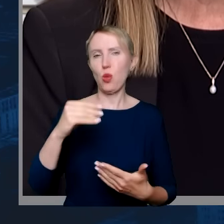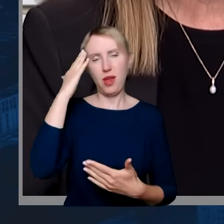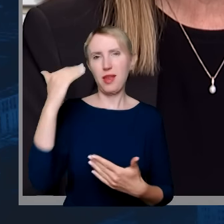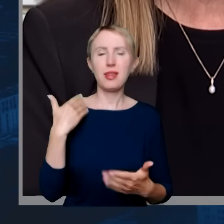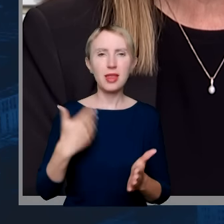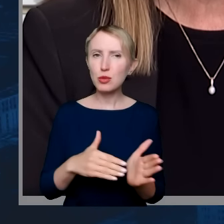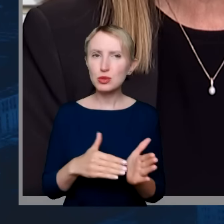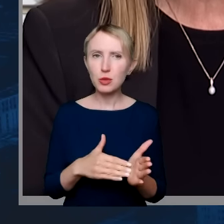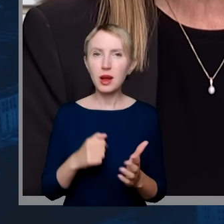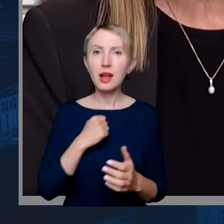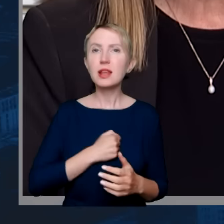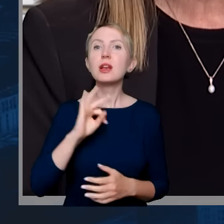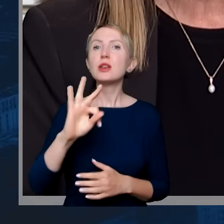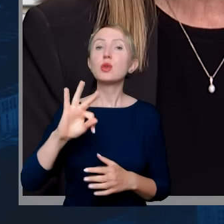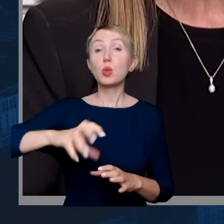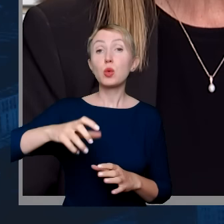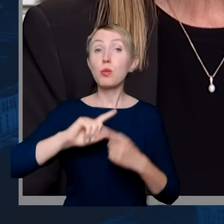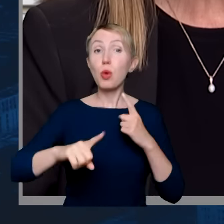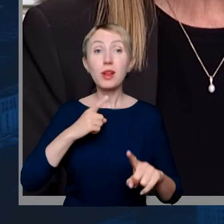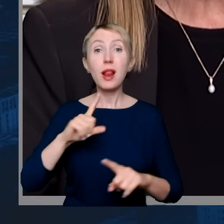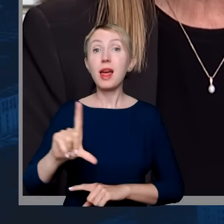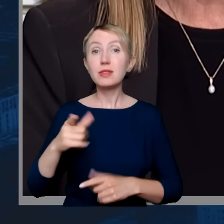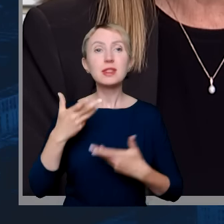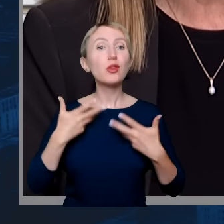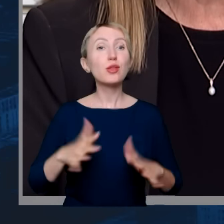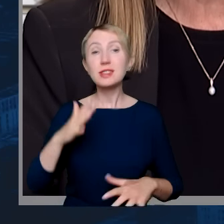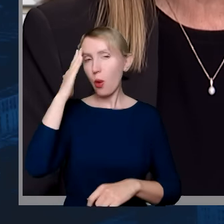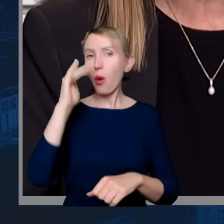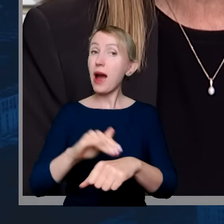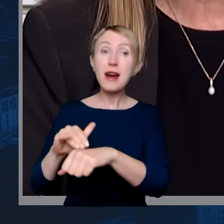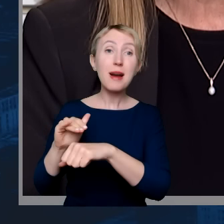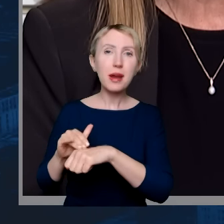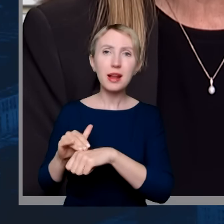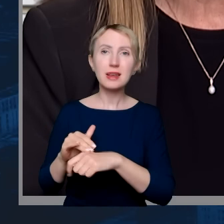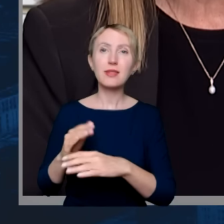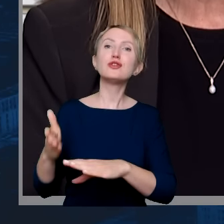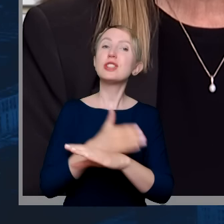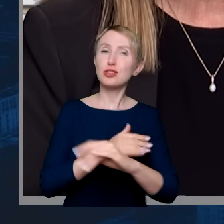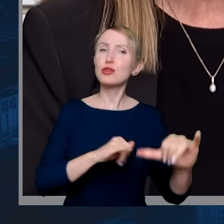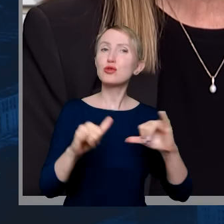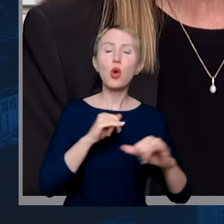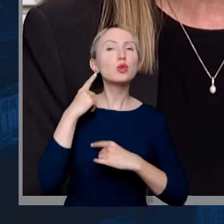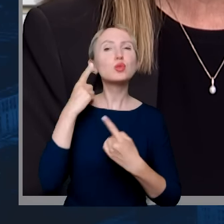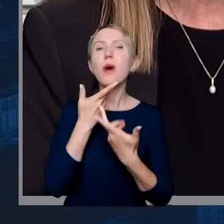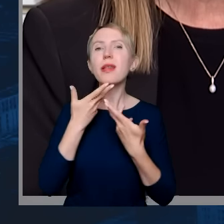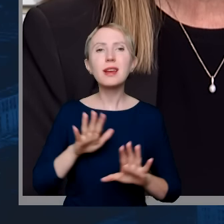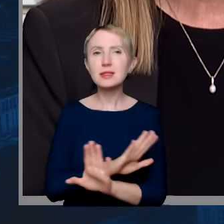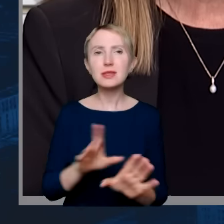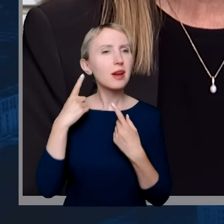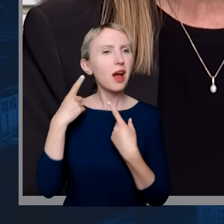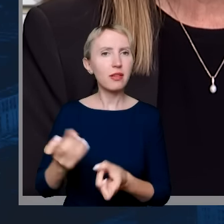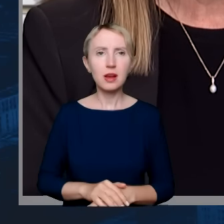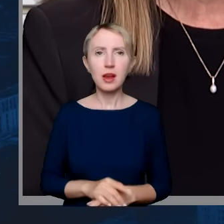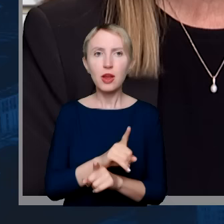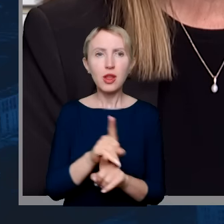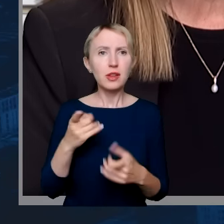niestety pana środowisko, również polityczne lewica, nie chciało tych apeli obecnie wówczas rządzących słuchać. Państwo nie chcieli tego słuchać. Nie przyjmowali